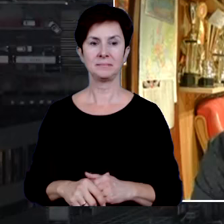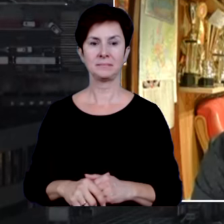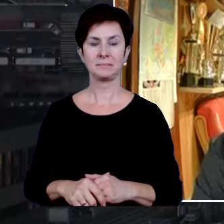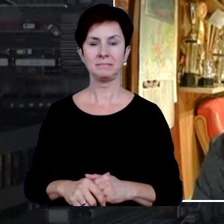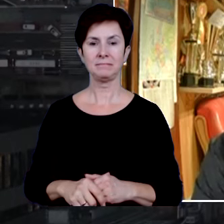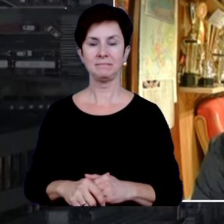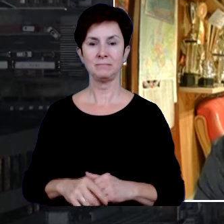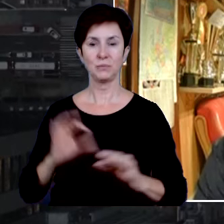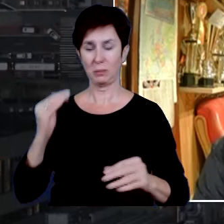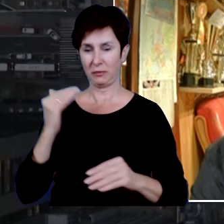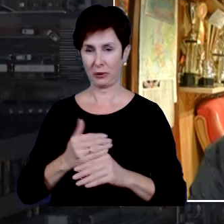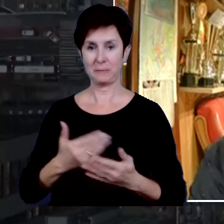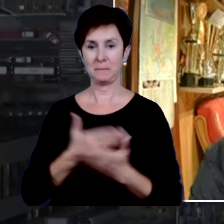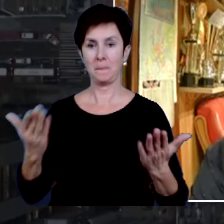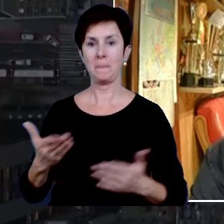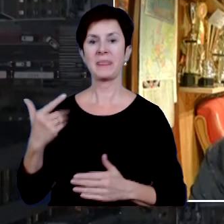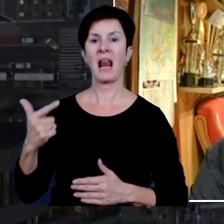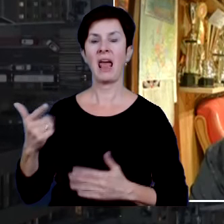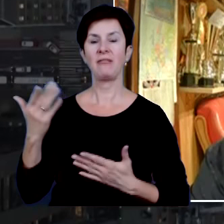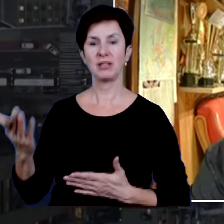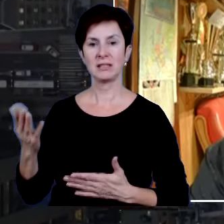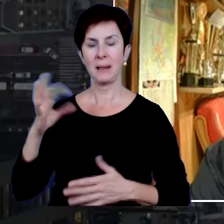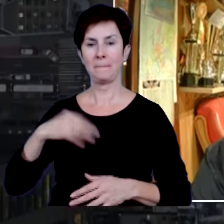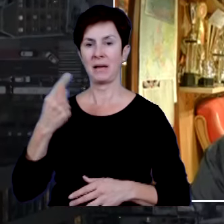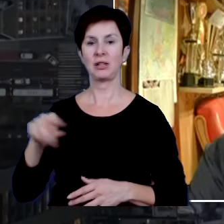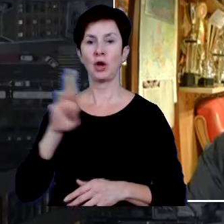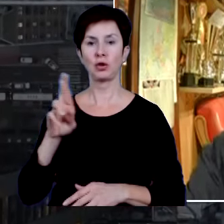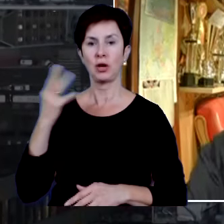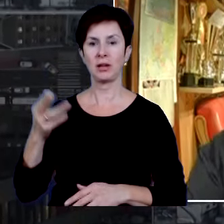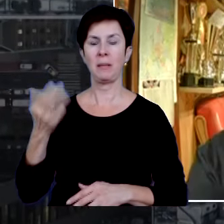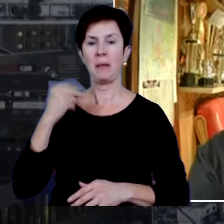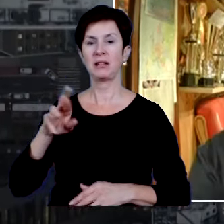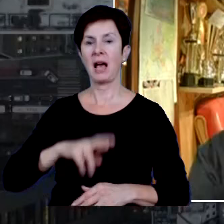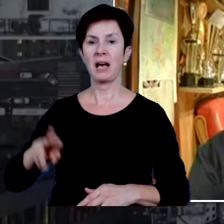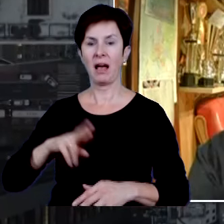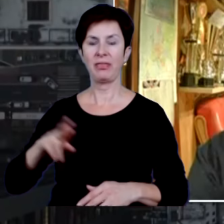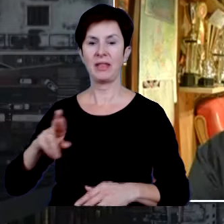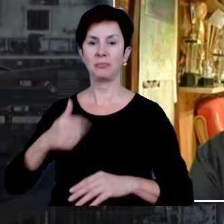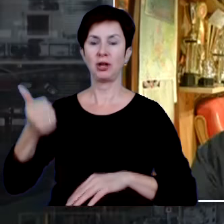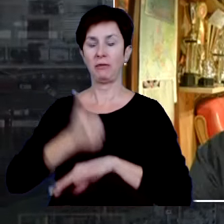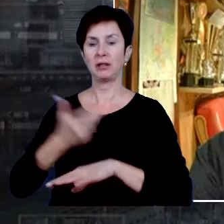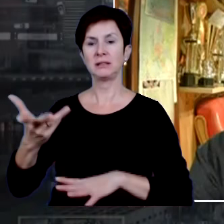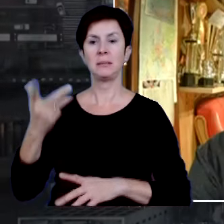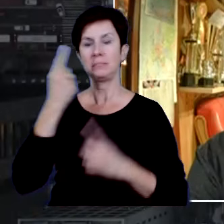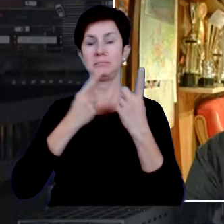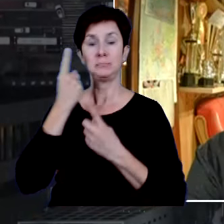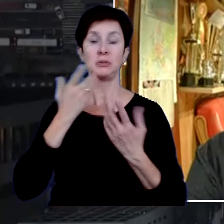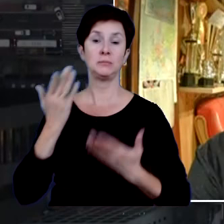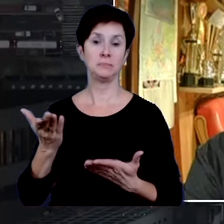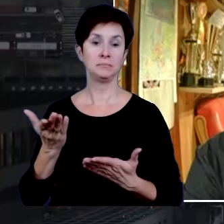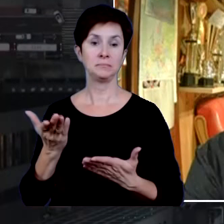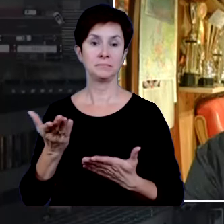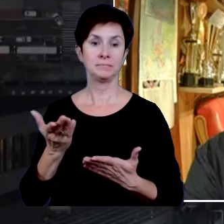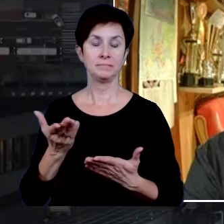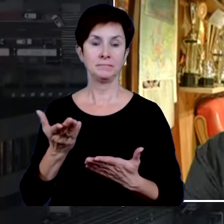od lewicy. Pani doktor, pani radna, pani przewodnicząca, jak pani uważa, co jest, z czego najbardziej jest pani